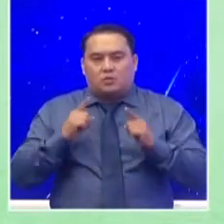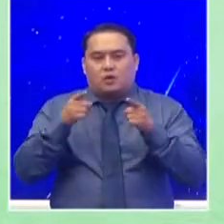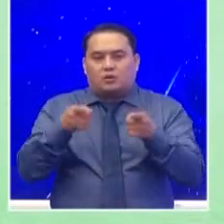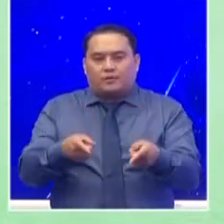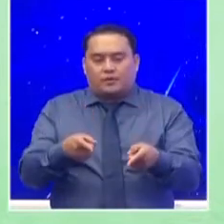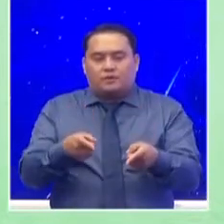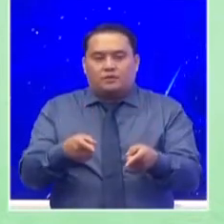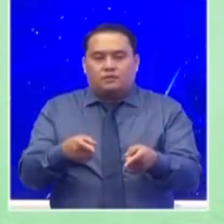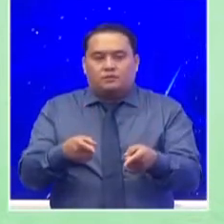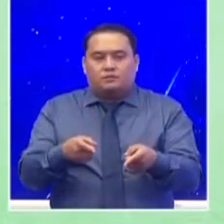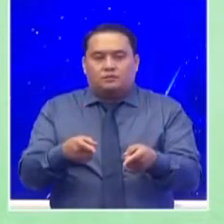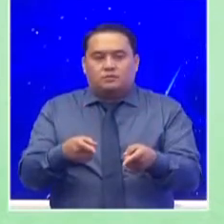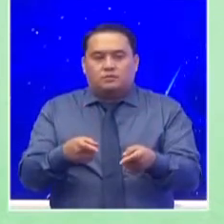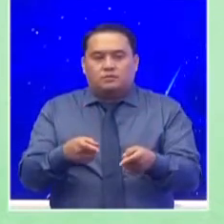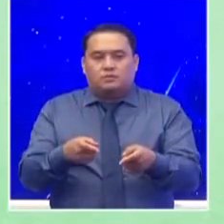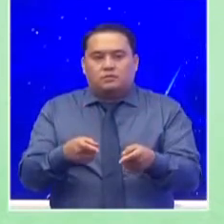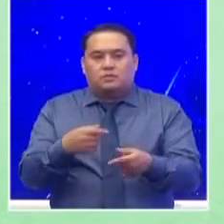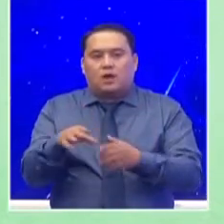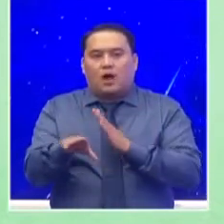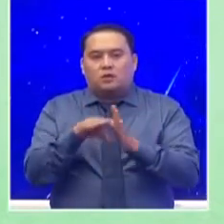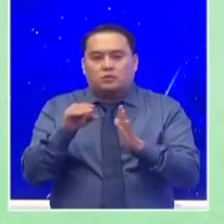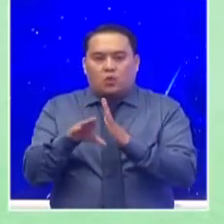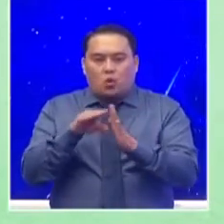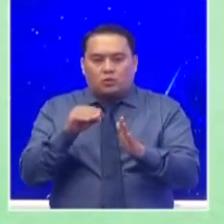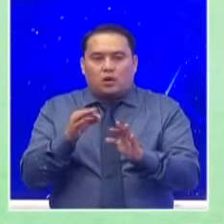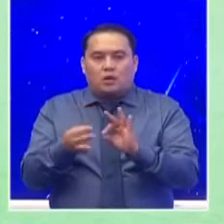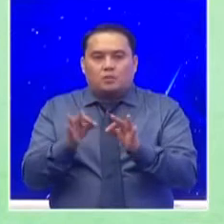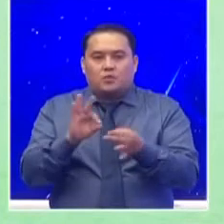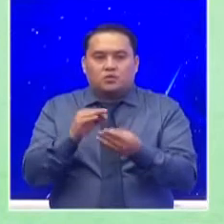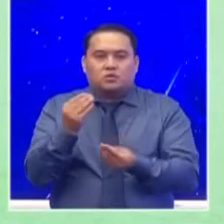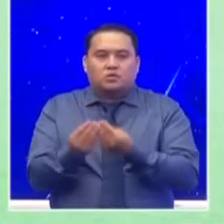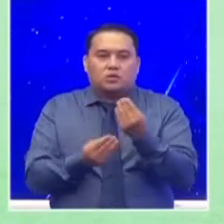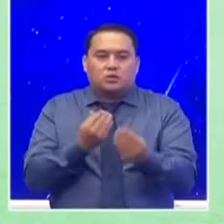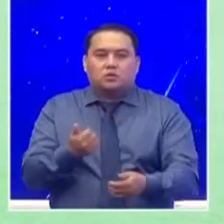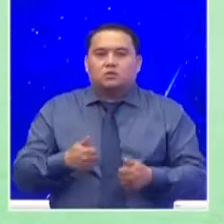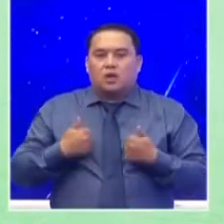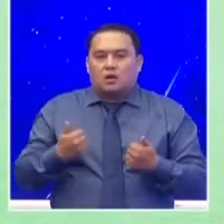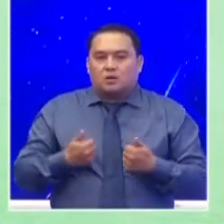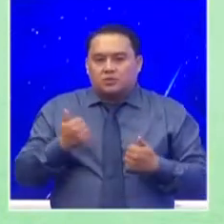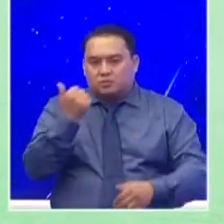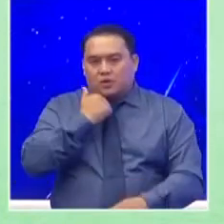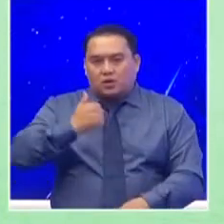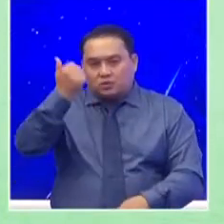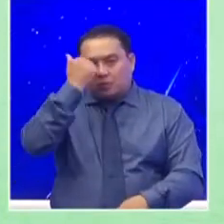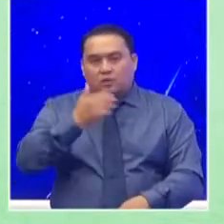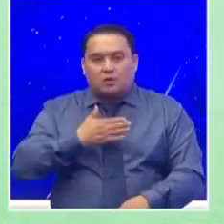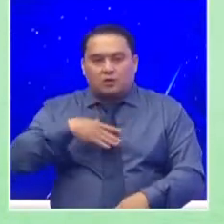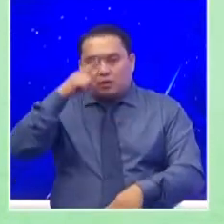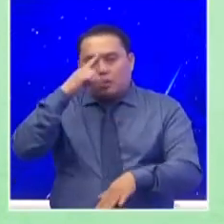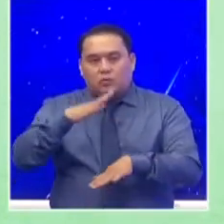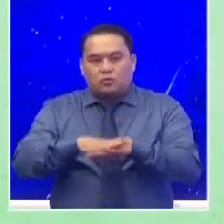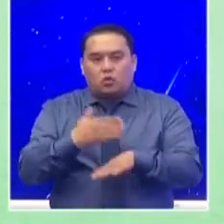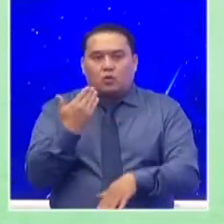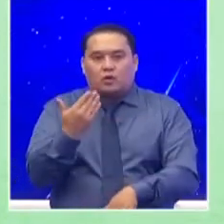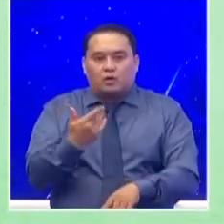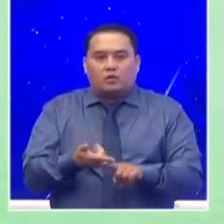чтобы попасть на отбор и на Олимпийские игры. Огромное спасибо нашему Амады